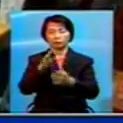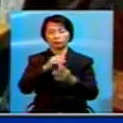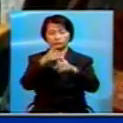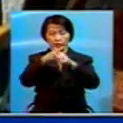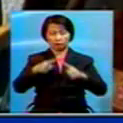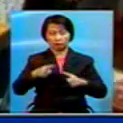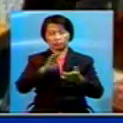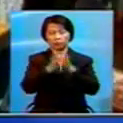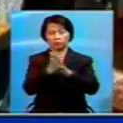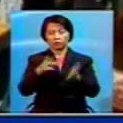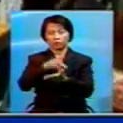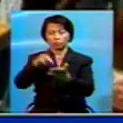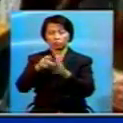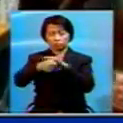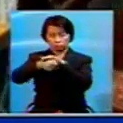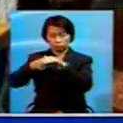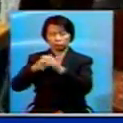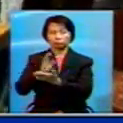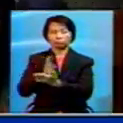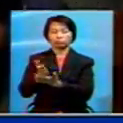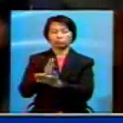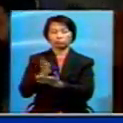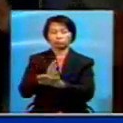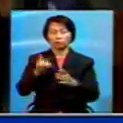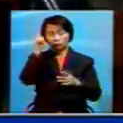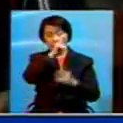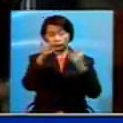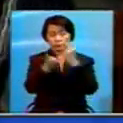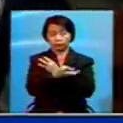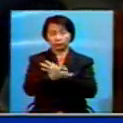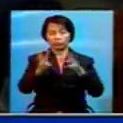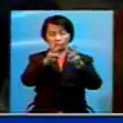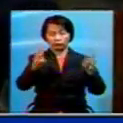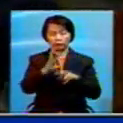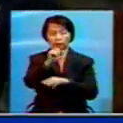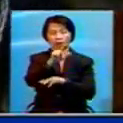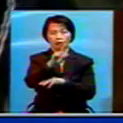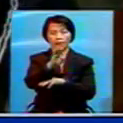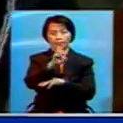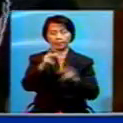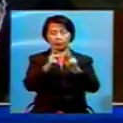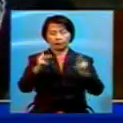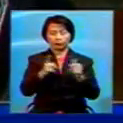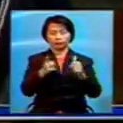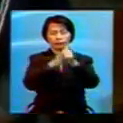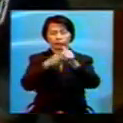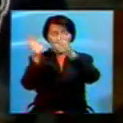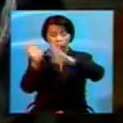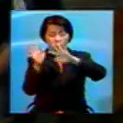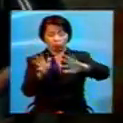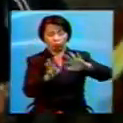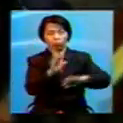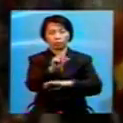timeal pusat perlindungan sementara paling teruk terjejas ialah wilayah alb kawasan pertama yang di badai